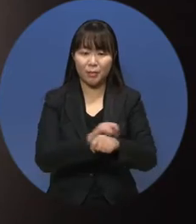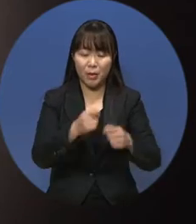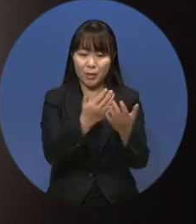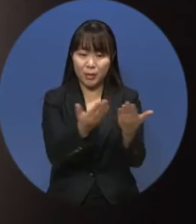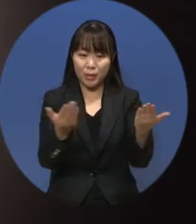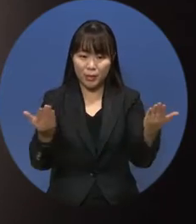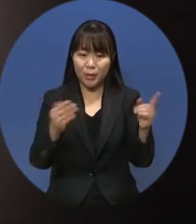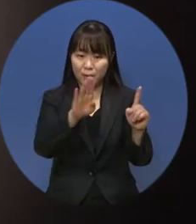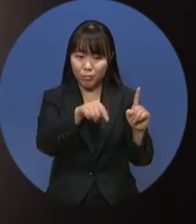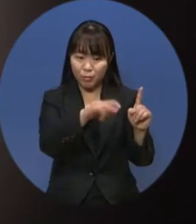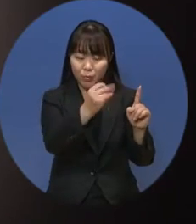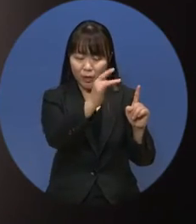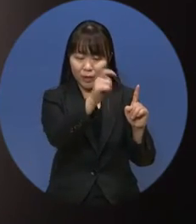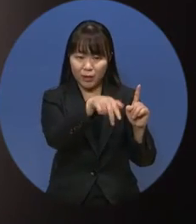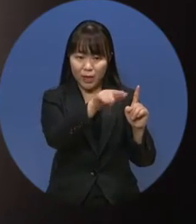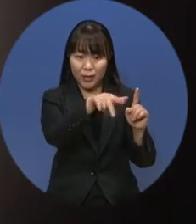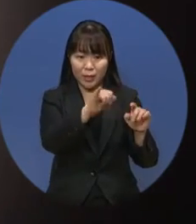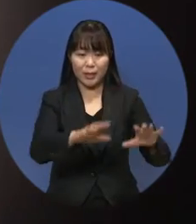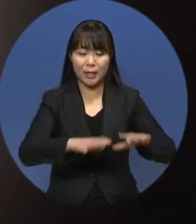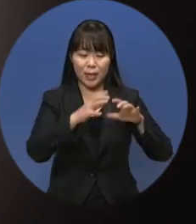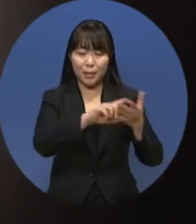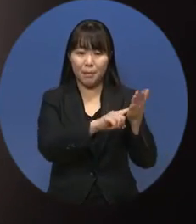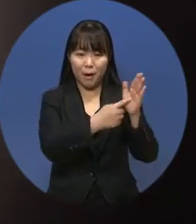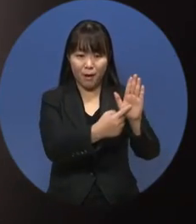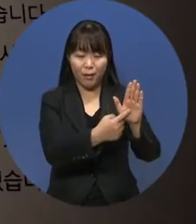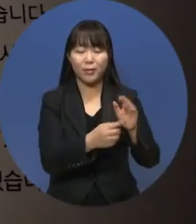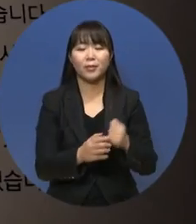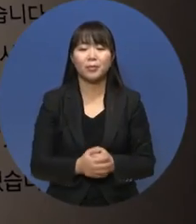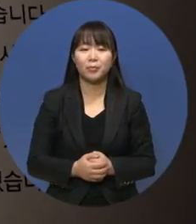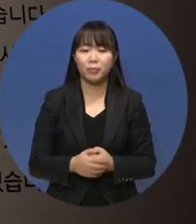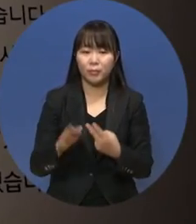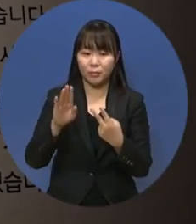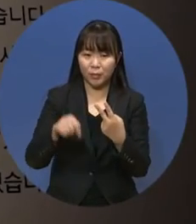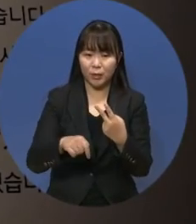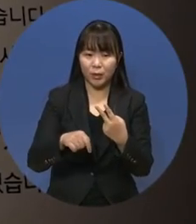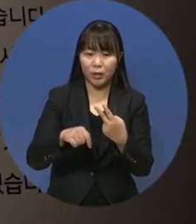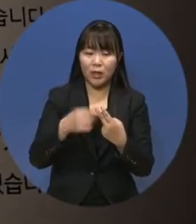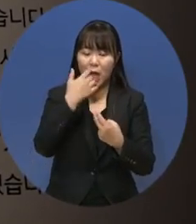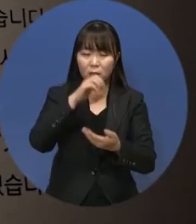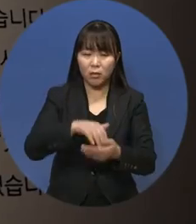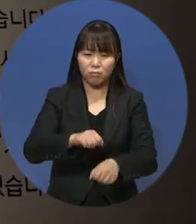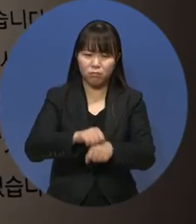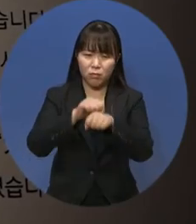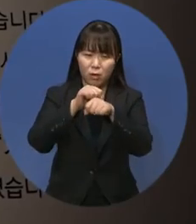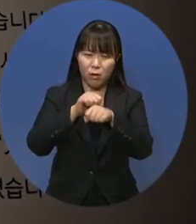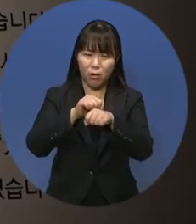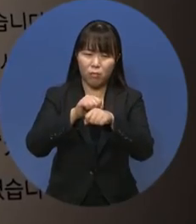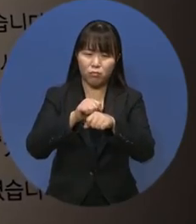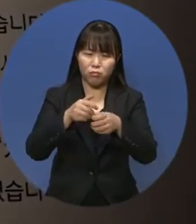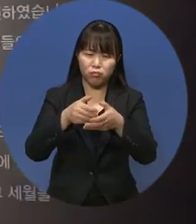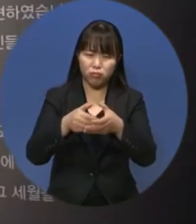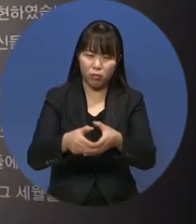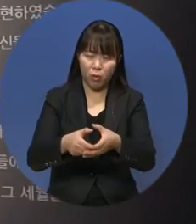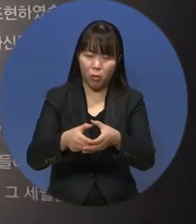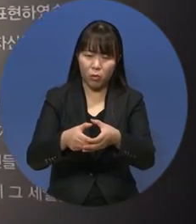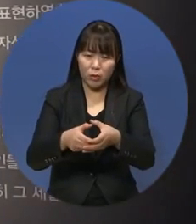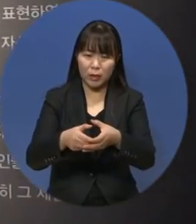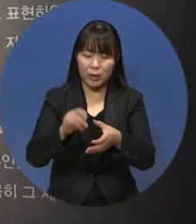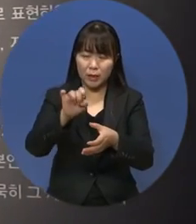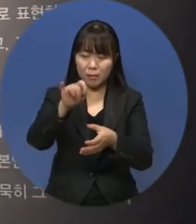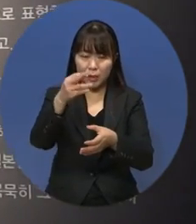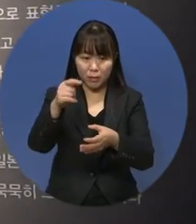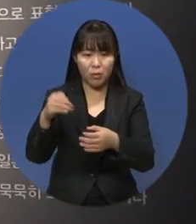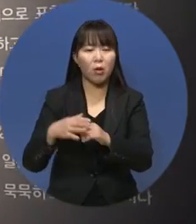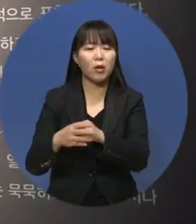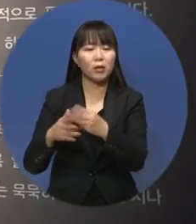1부 미륵사지 세상이 드러나다 2부 석탑 무거운 시멘트 를 얹다 3부